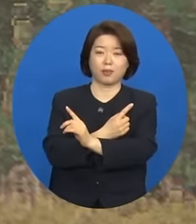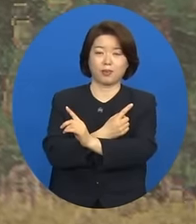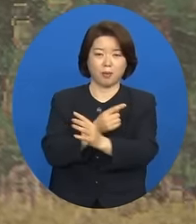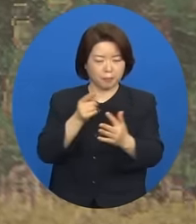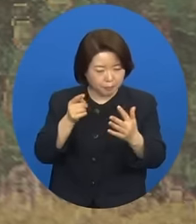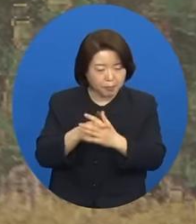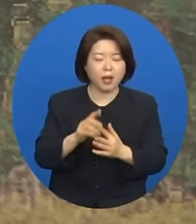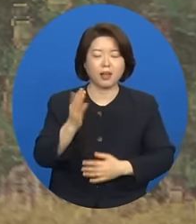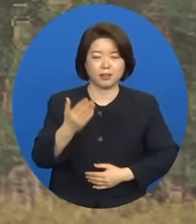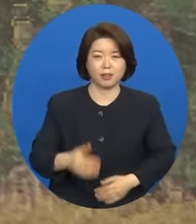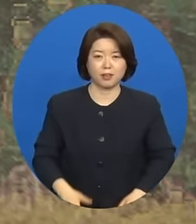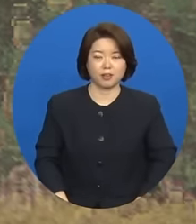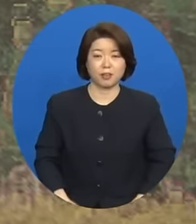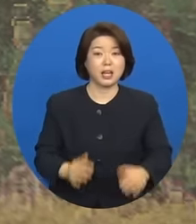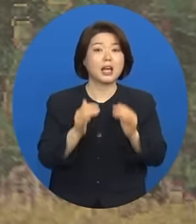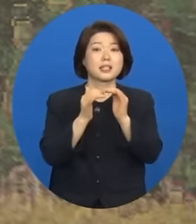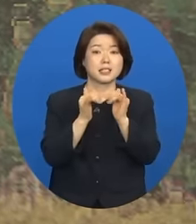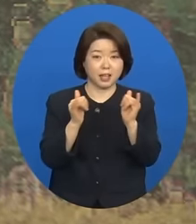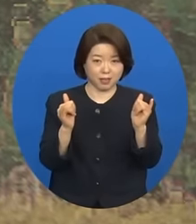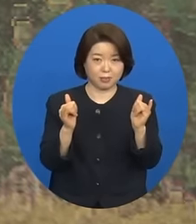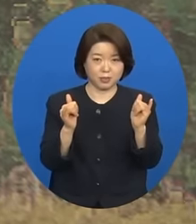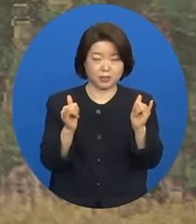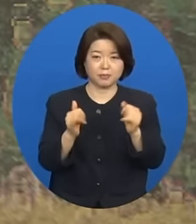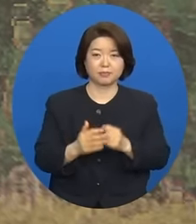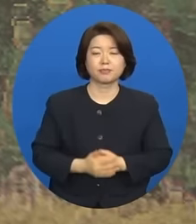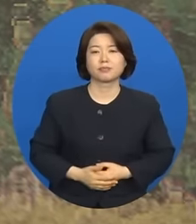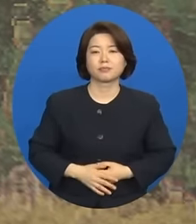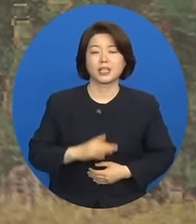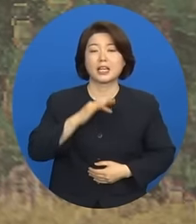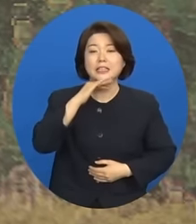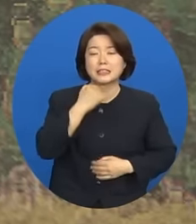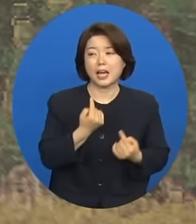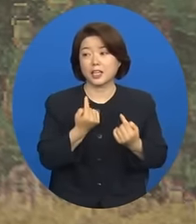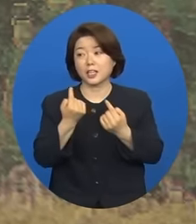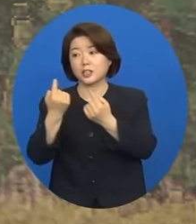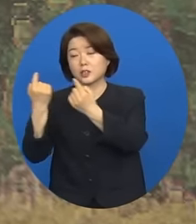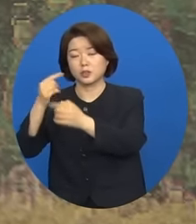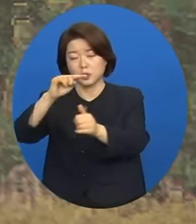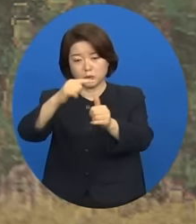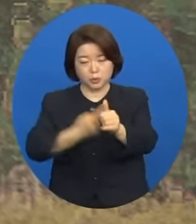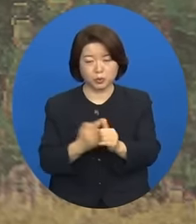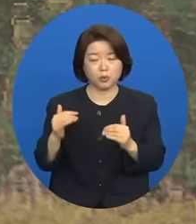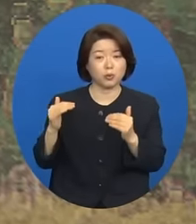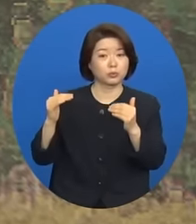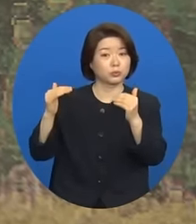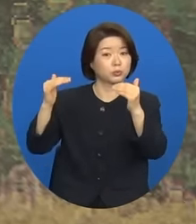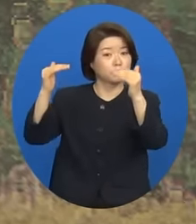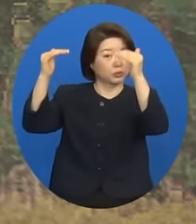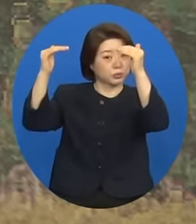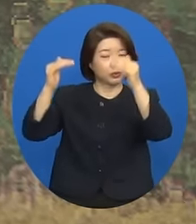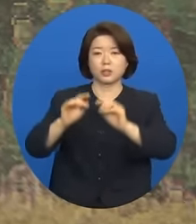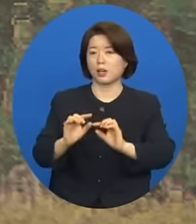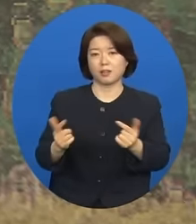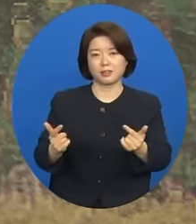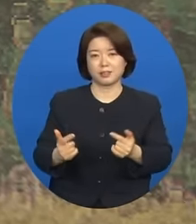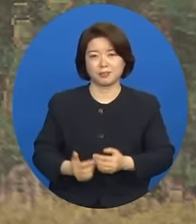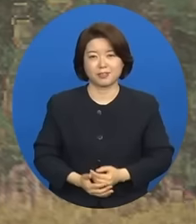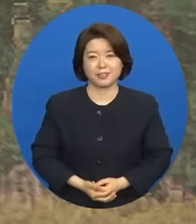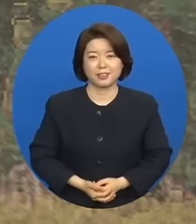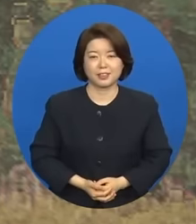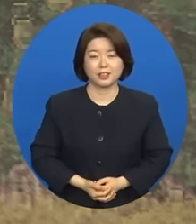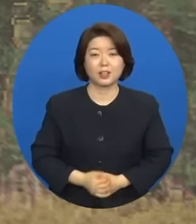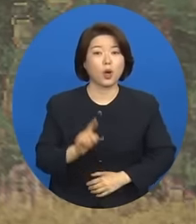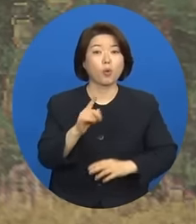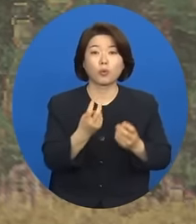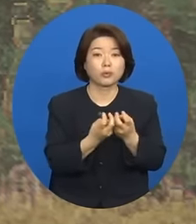돼요. 여러분 사람은 나이가 든다고 저절로 성숙하지 않습니다. 그걸